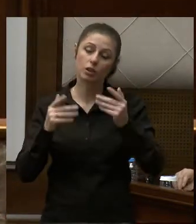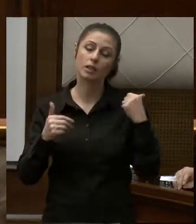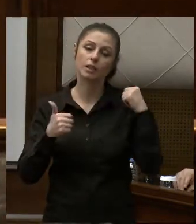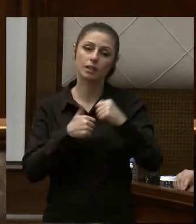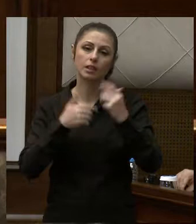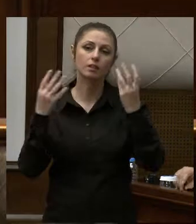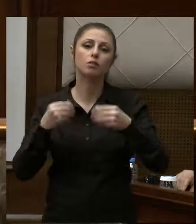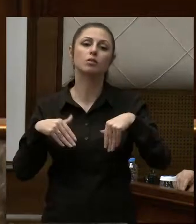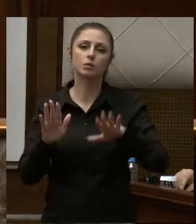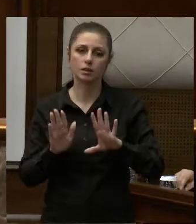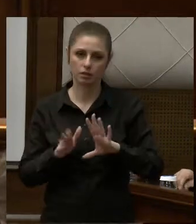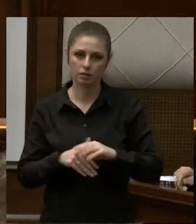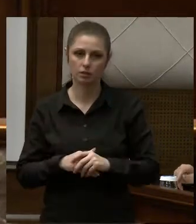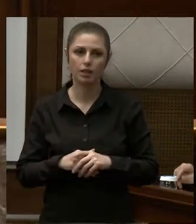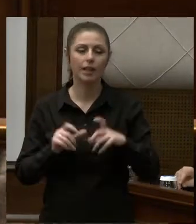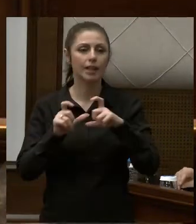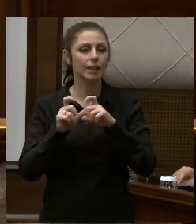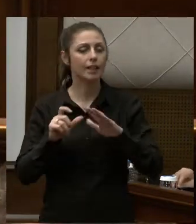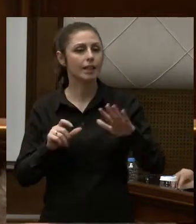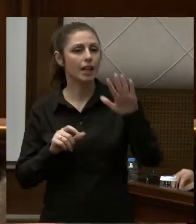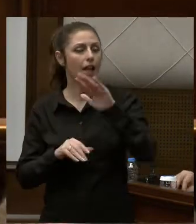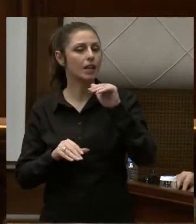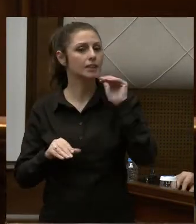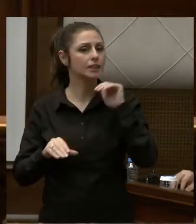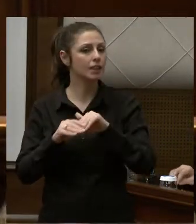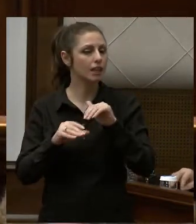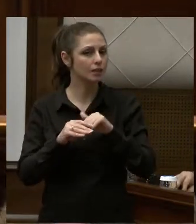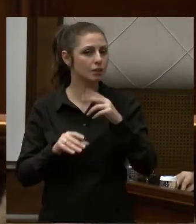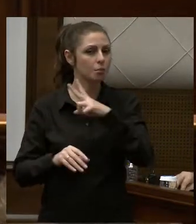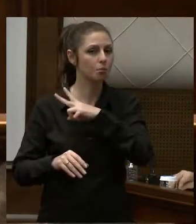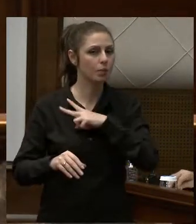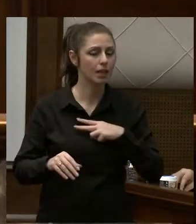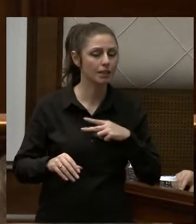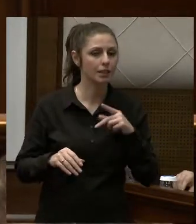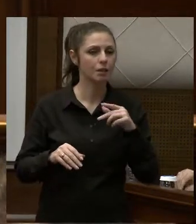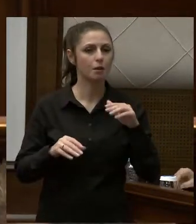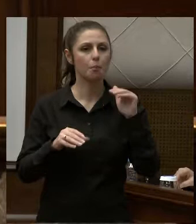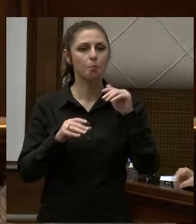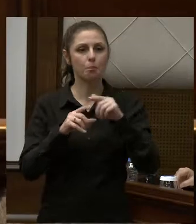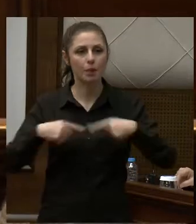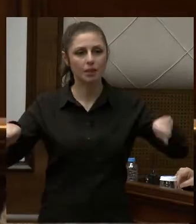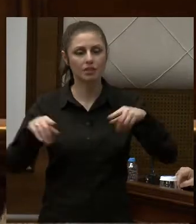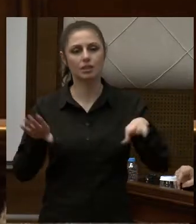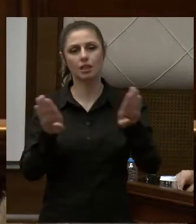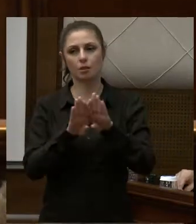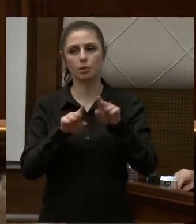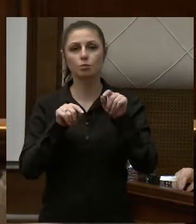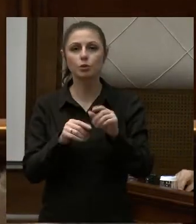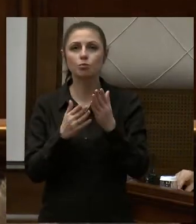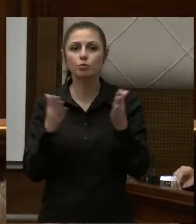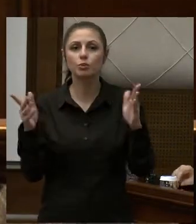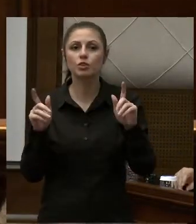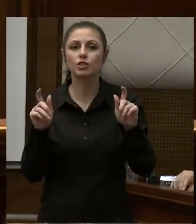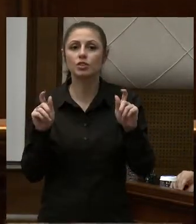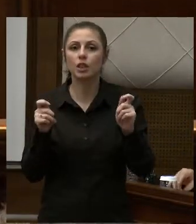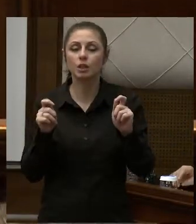olmayacaktır. Genel siyaset belediye meclislerine kapalıdır. Bura Büyükçekmece